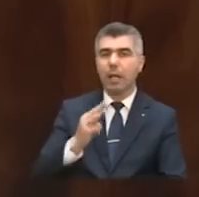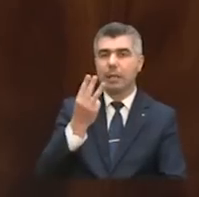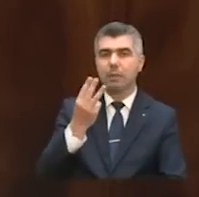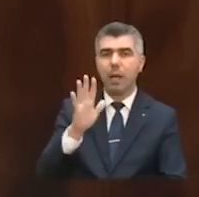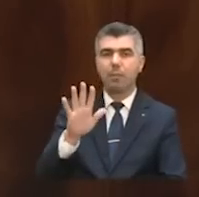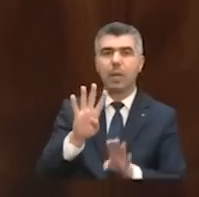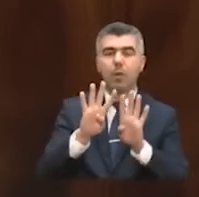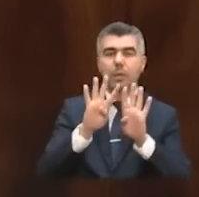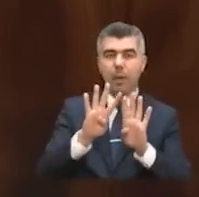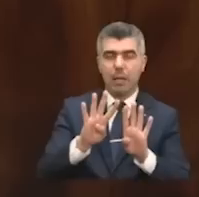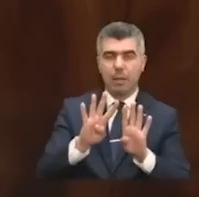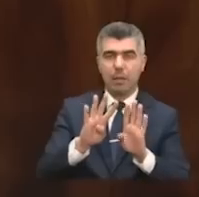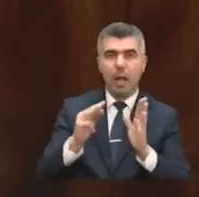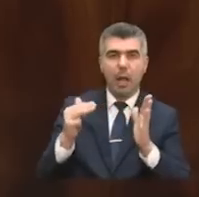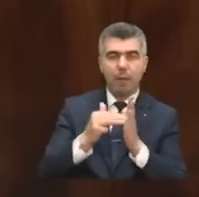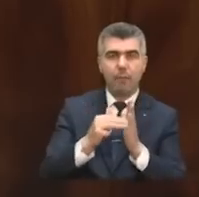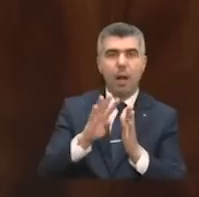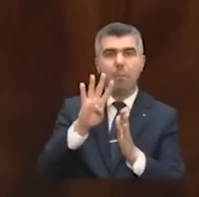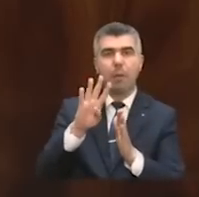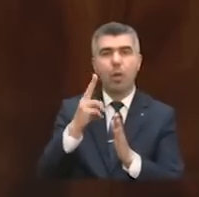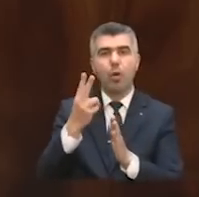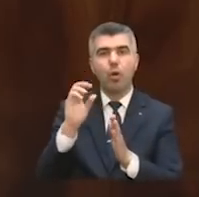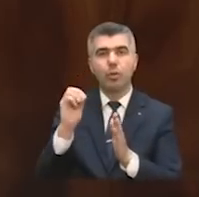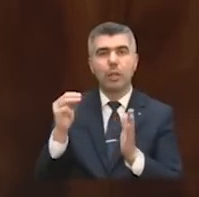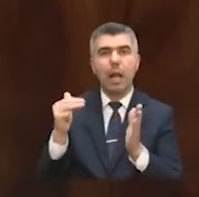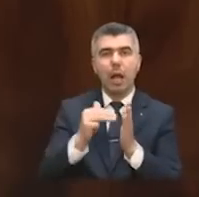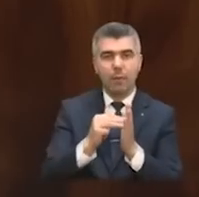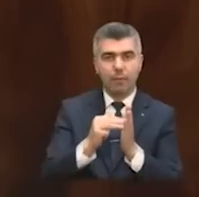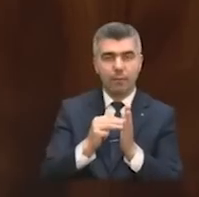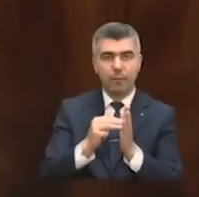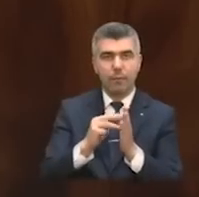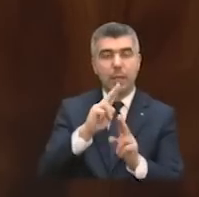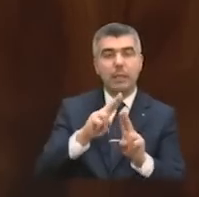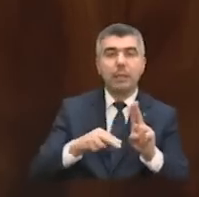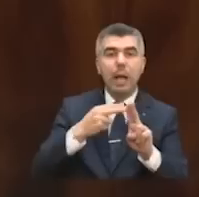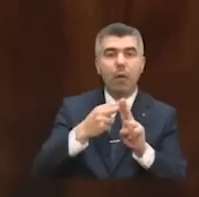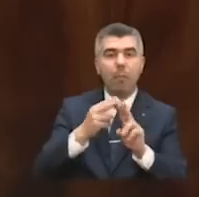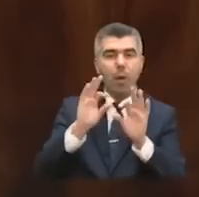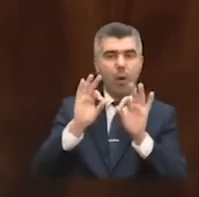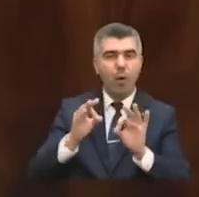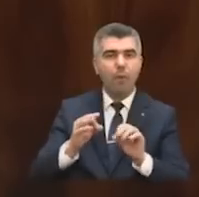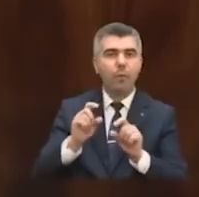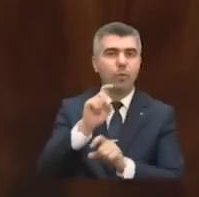385 ل 420,000 بوس. هذا جواب على واحد الأسئلة اللي طرحوا.